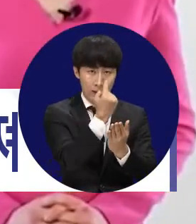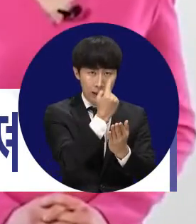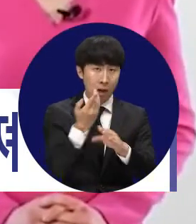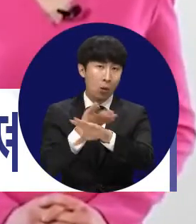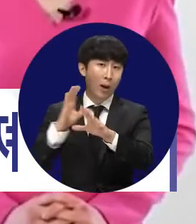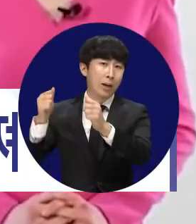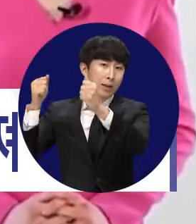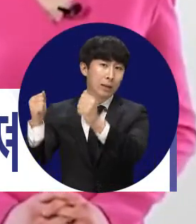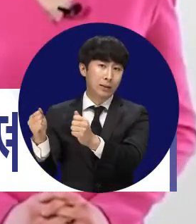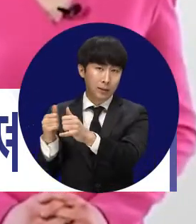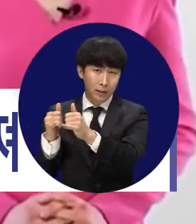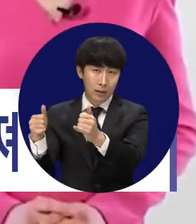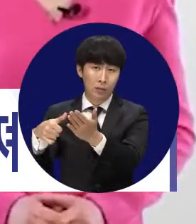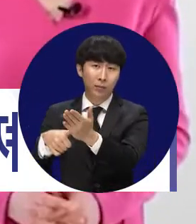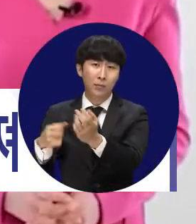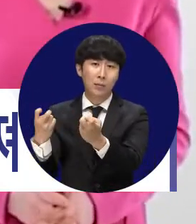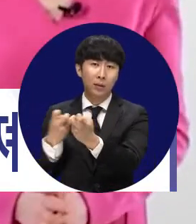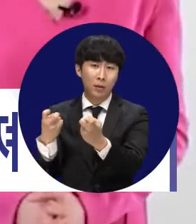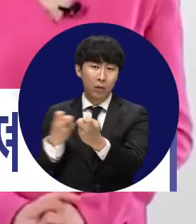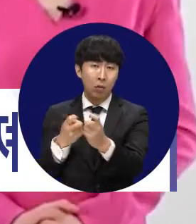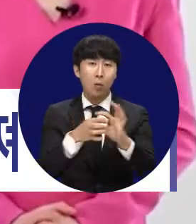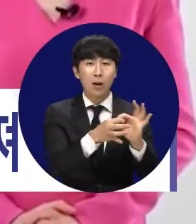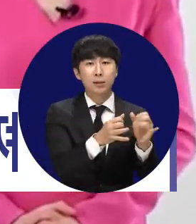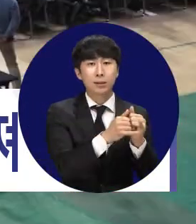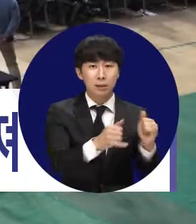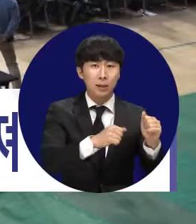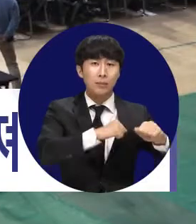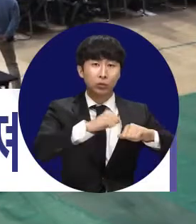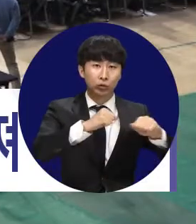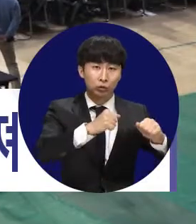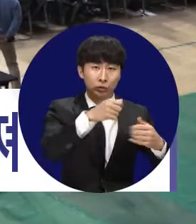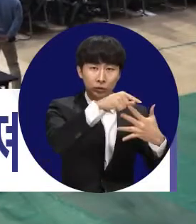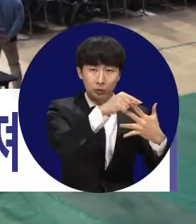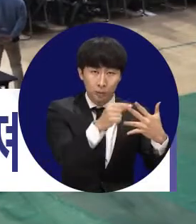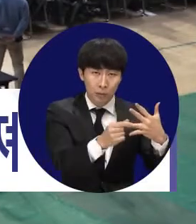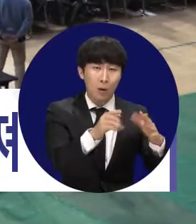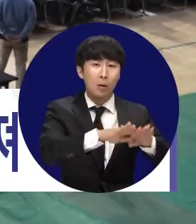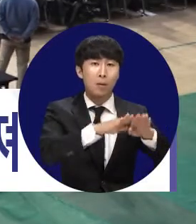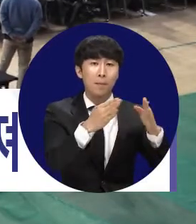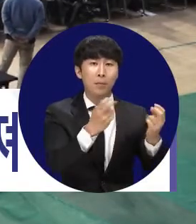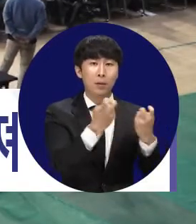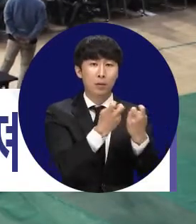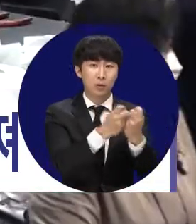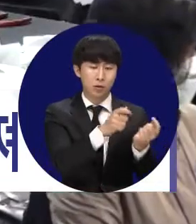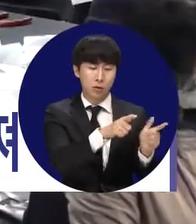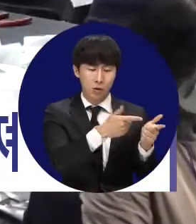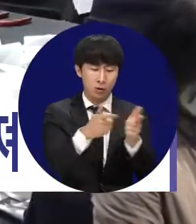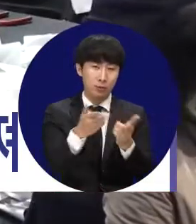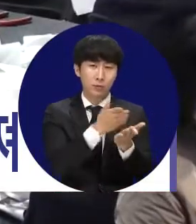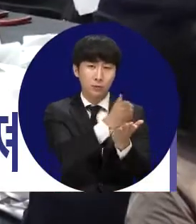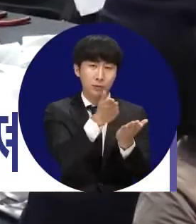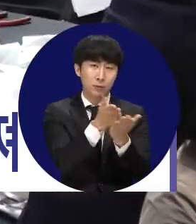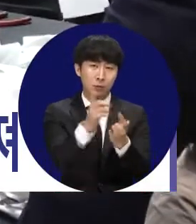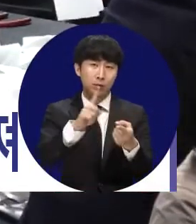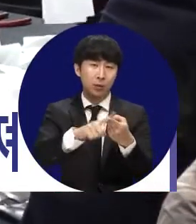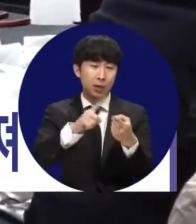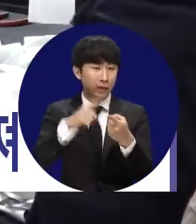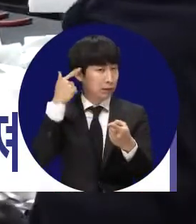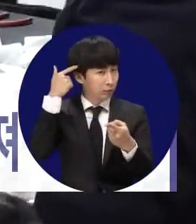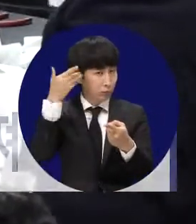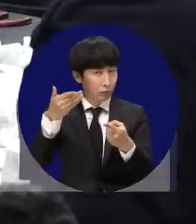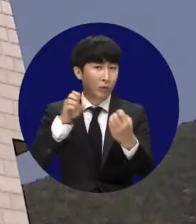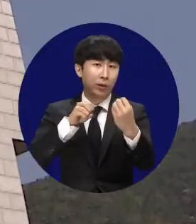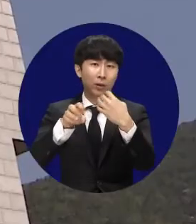선거인의 투표 방법, 선거 관계자의 행동수칙, 개표 방법 등 다양한 분야에 대한 질문과 답변이 활기차게